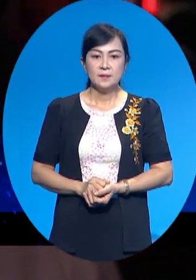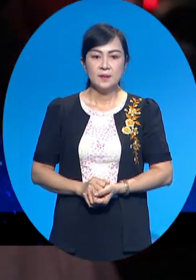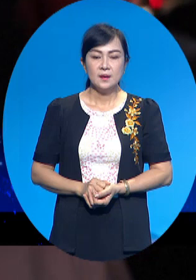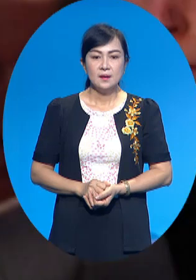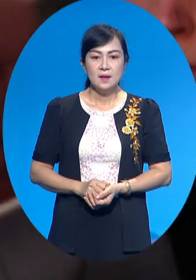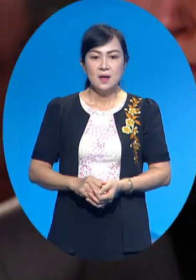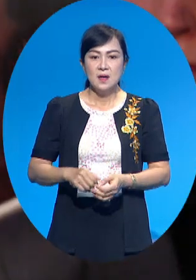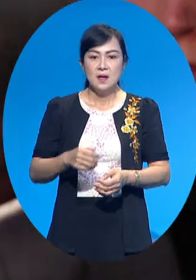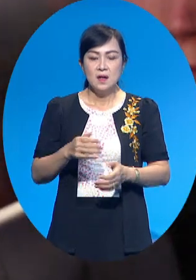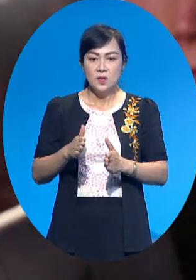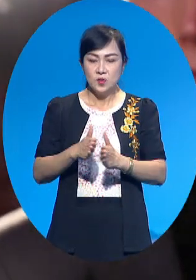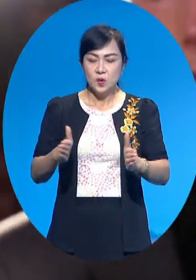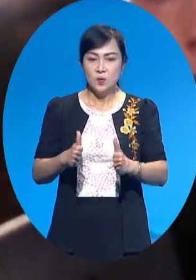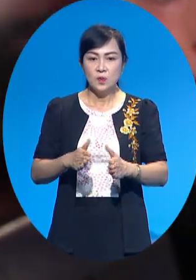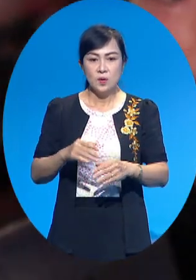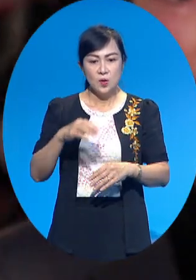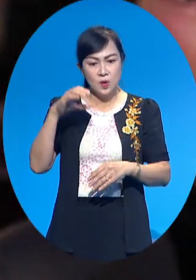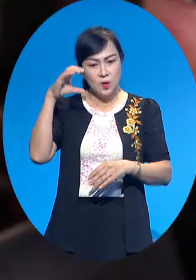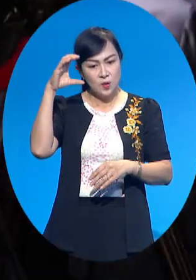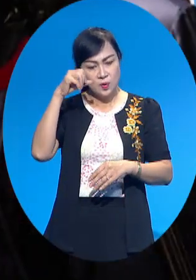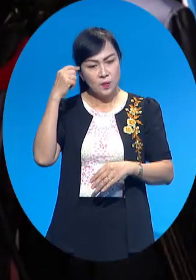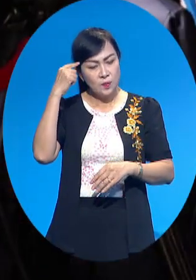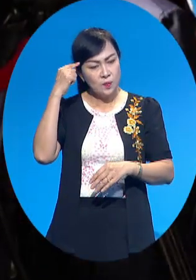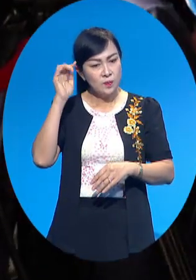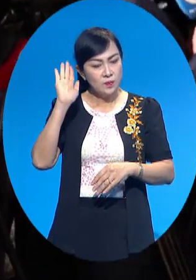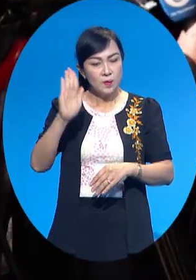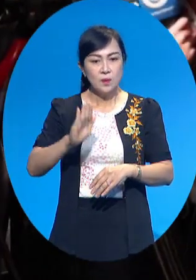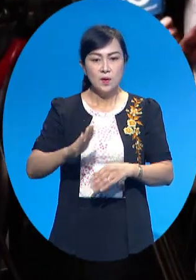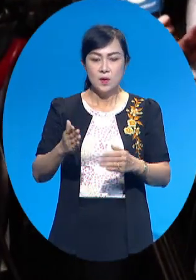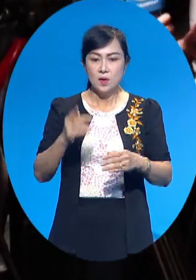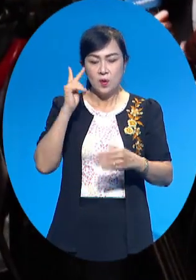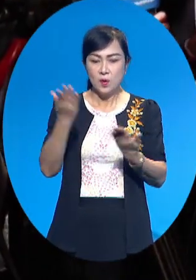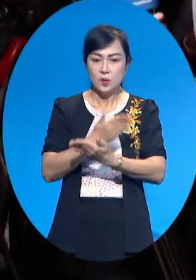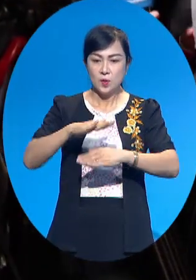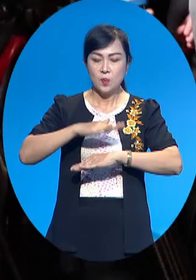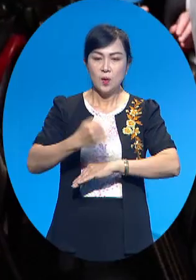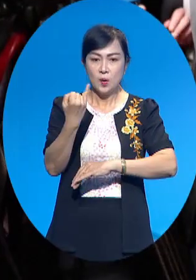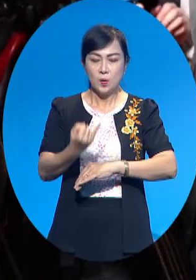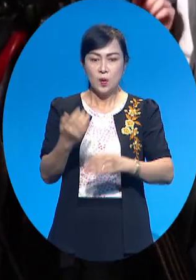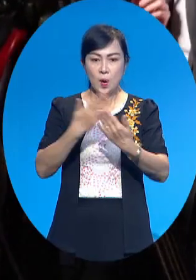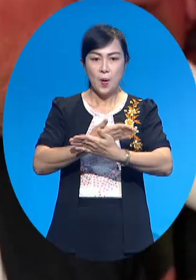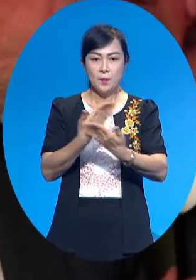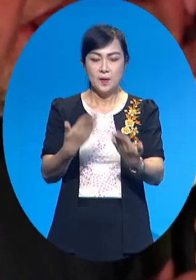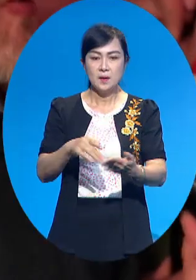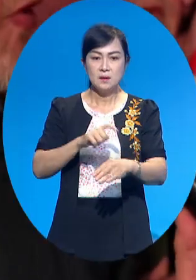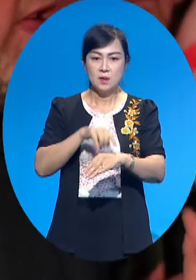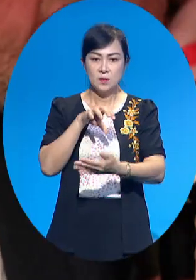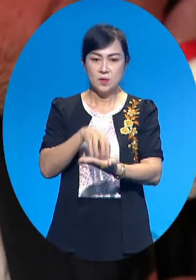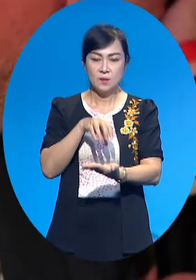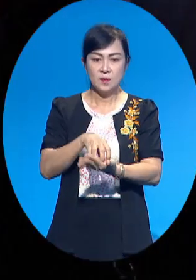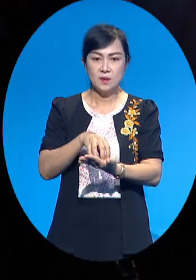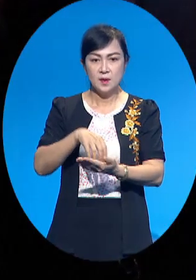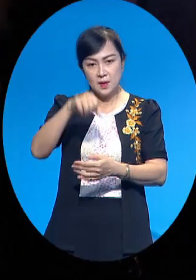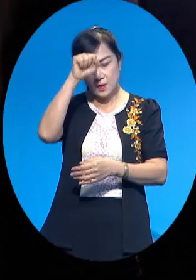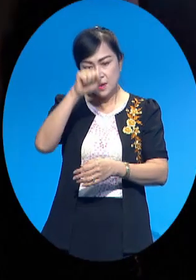Cách biệt này lớn hơn nhiều so với các dự đoán ban đầu và khó có thể thay đổi kết quả cuối cùng, dự kiến công bố trong hôm nay theo giờ địa phương. Lãnh đạo